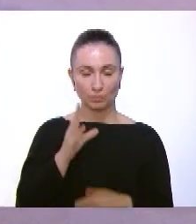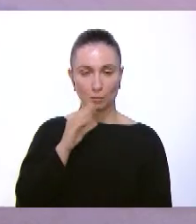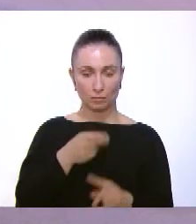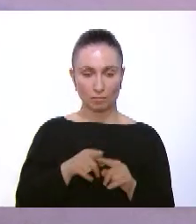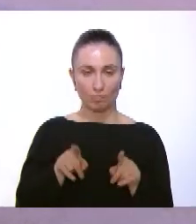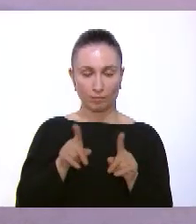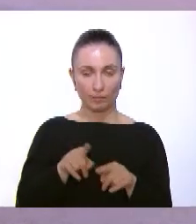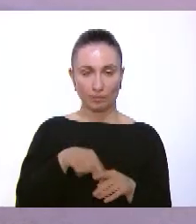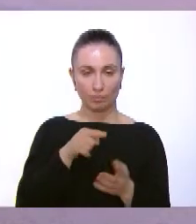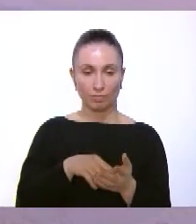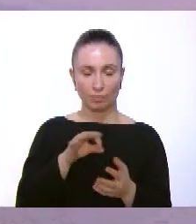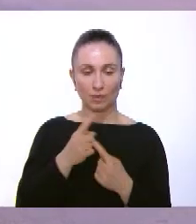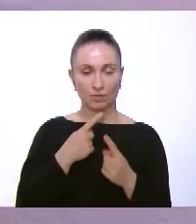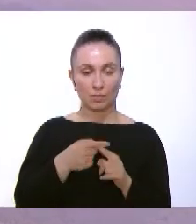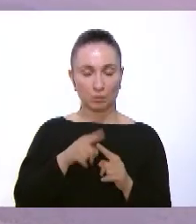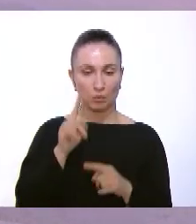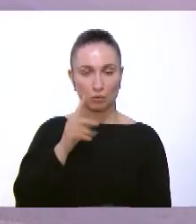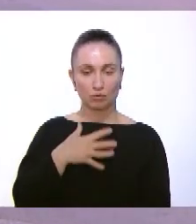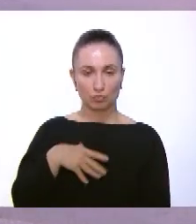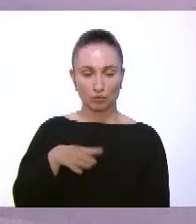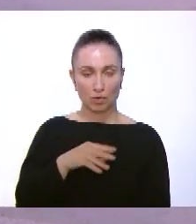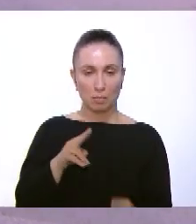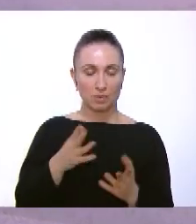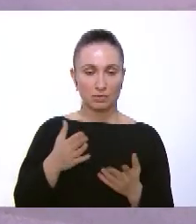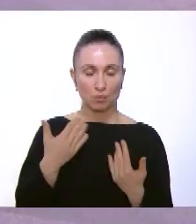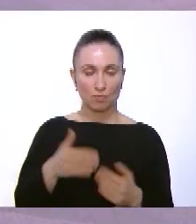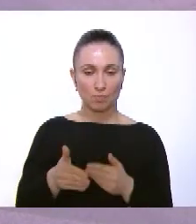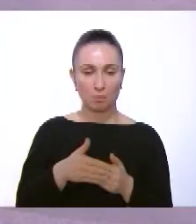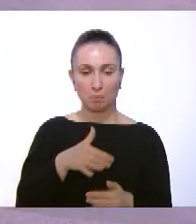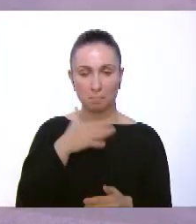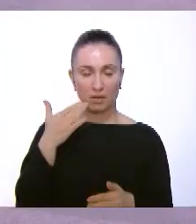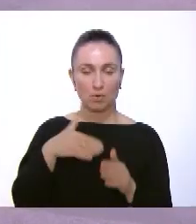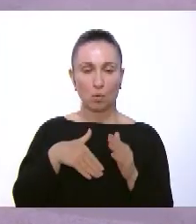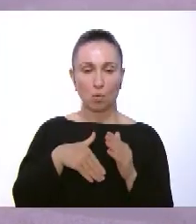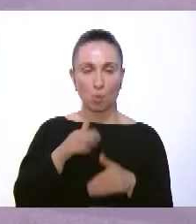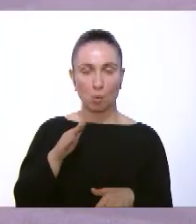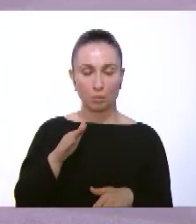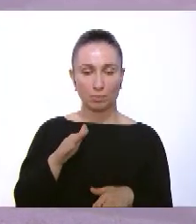აი ასეთ საკითხებზე საუბრობთ, იმიტომ რომ ჩვენ პრინციპში მივდივართ ბევრად უფრო